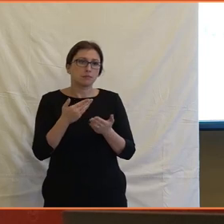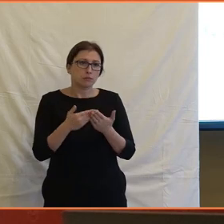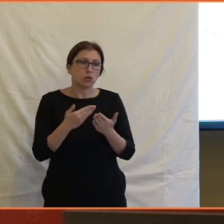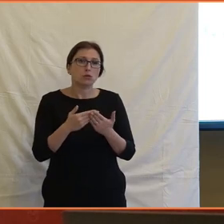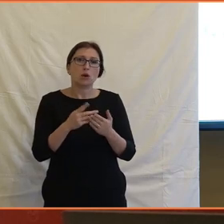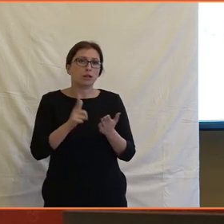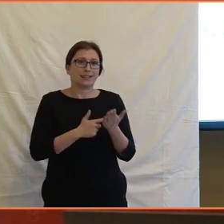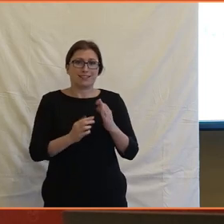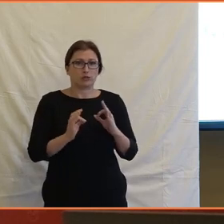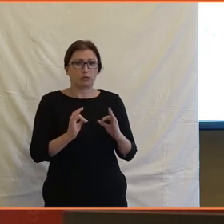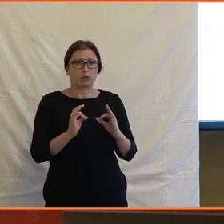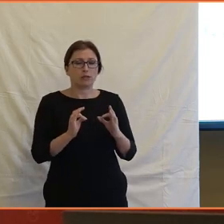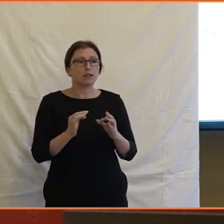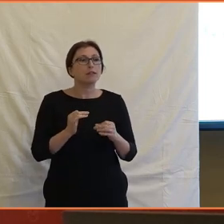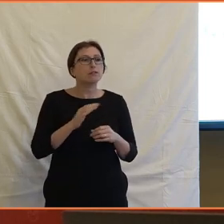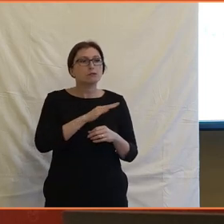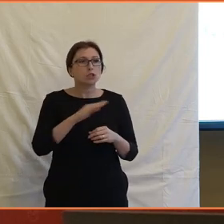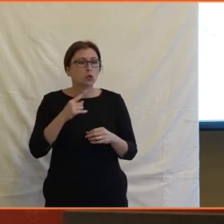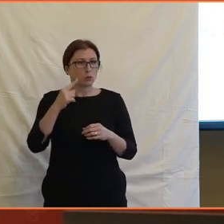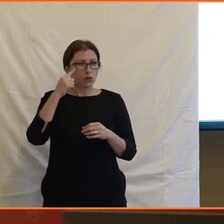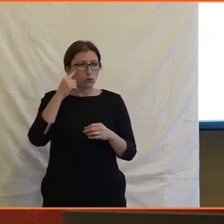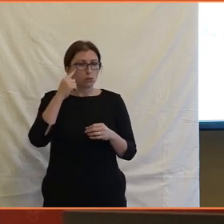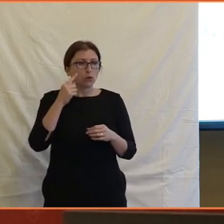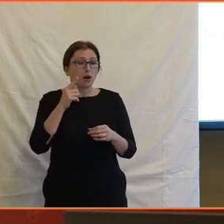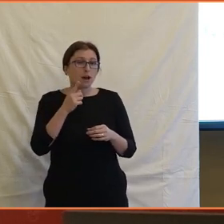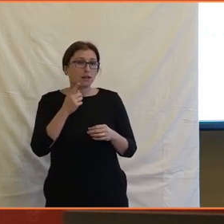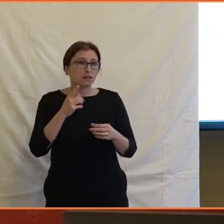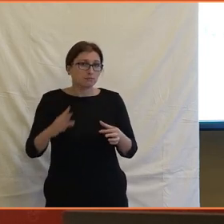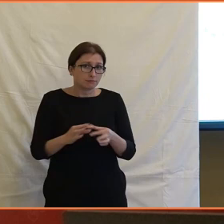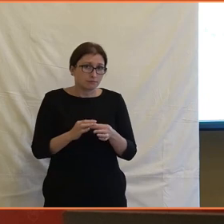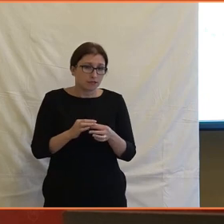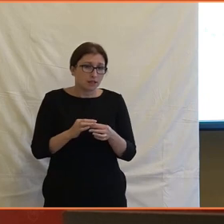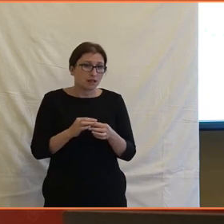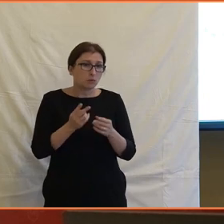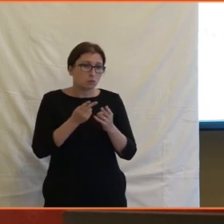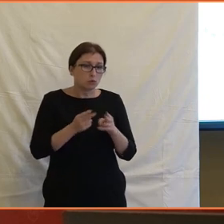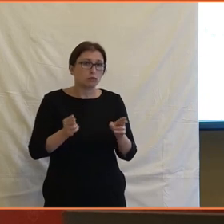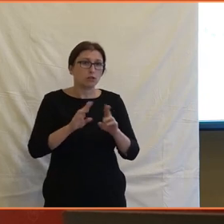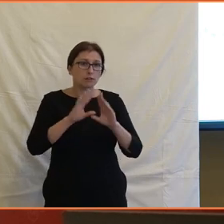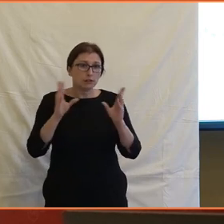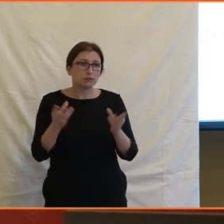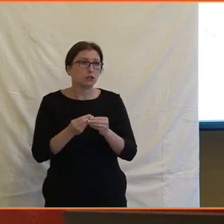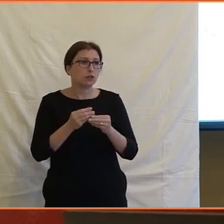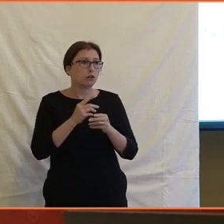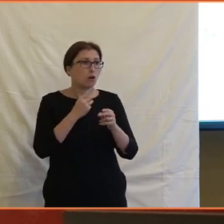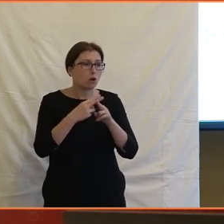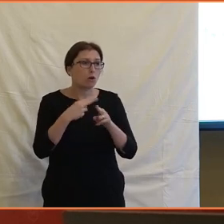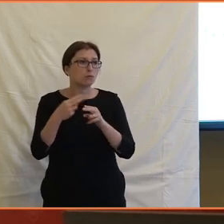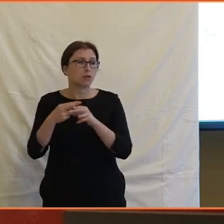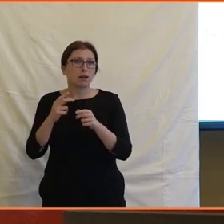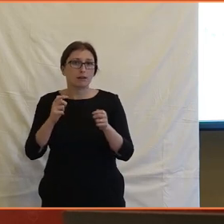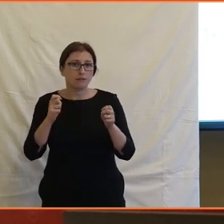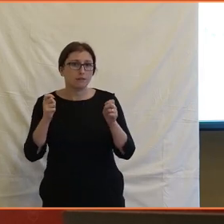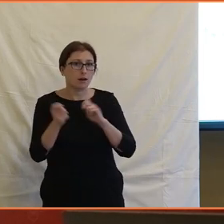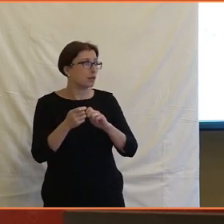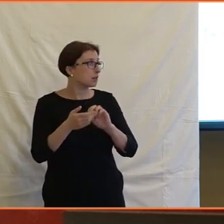Samozřejmě to není dobré, to se asi uvědomují všichni opět, jenom je otázka, co všechno jde dělat a na čem všem je shoda, jo,